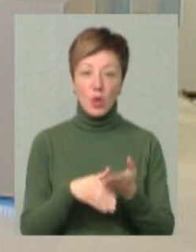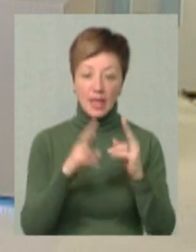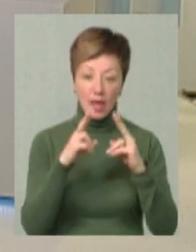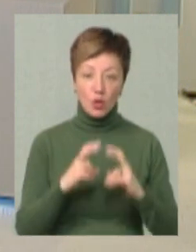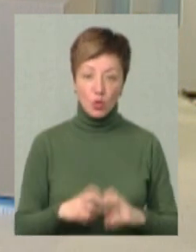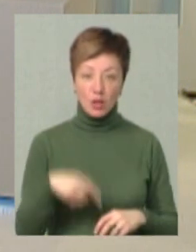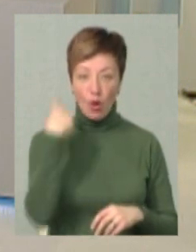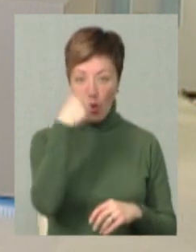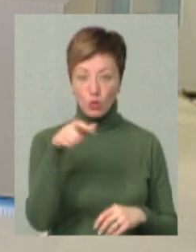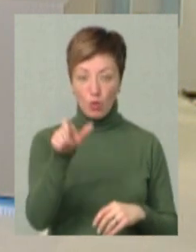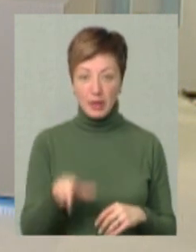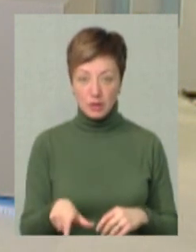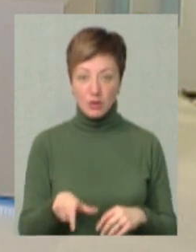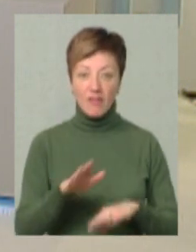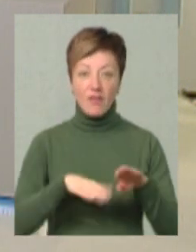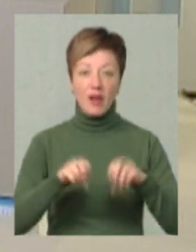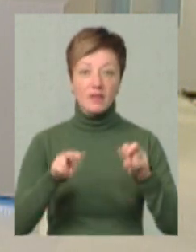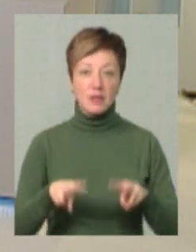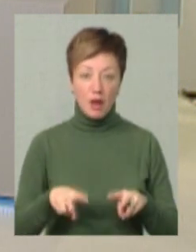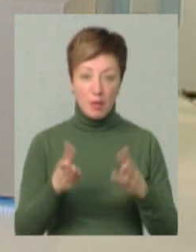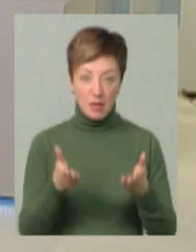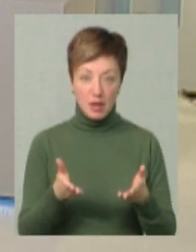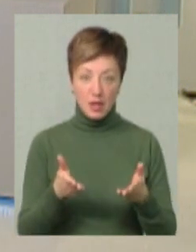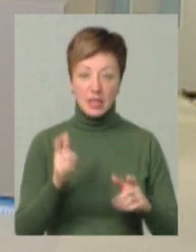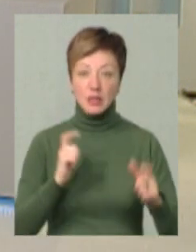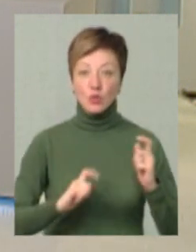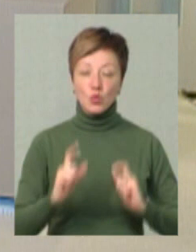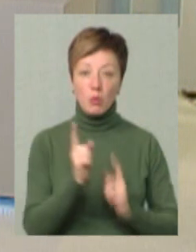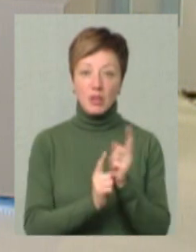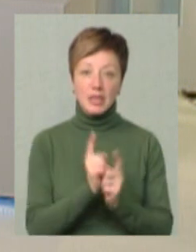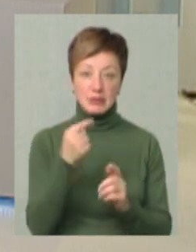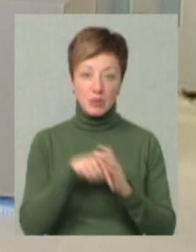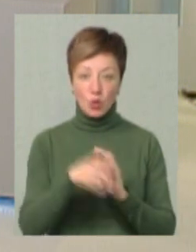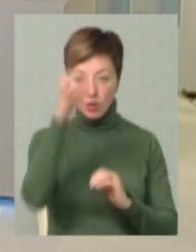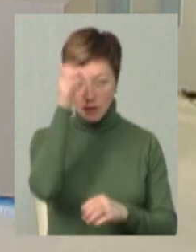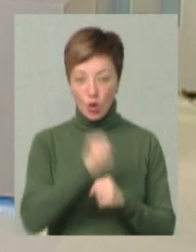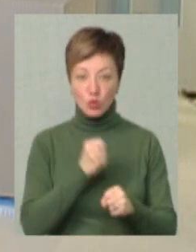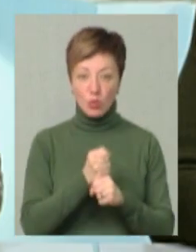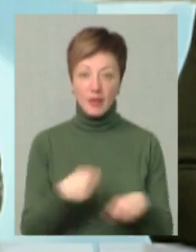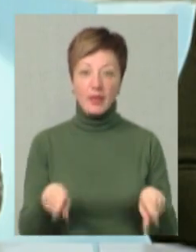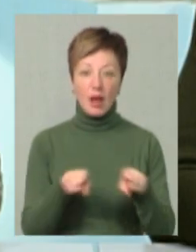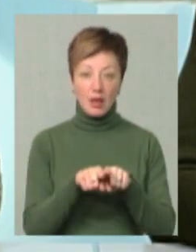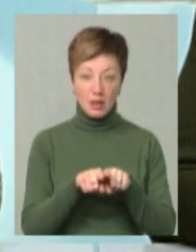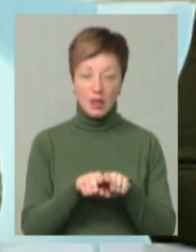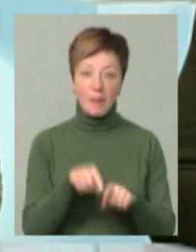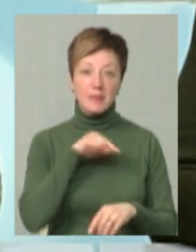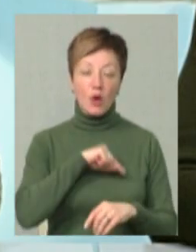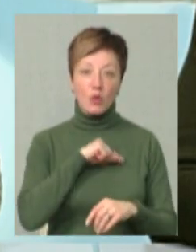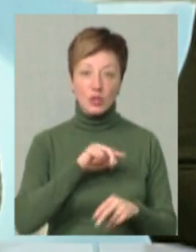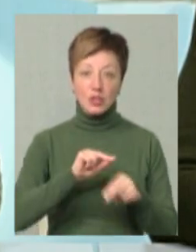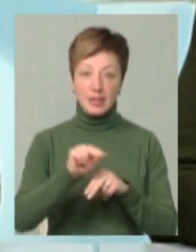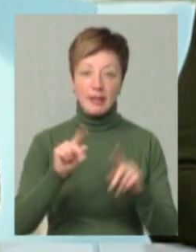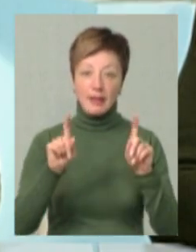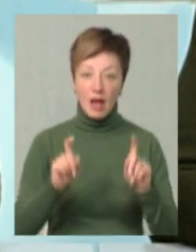діагностики особистості фахівцями Інституту модернізації з місту освіти було розроблено от такі,